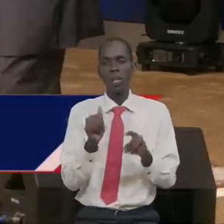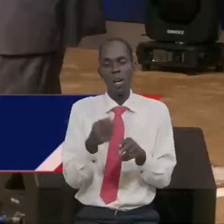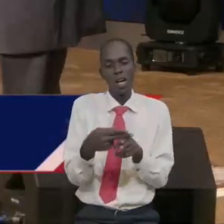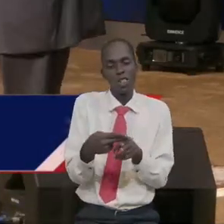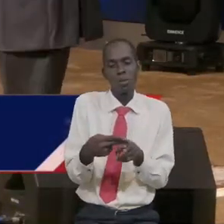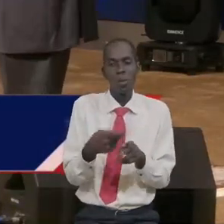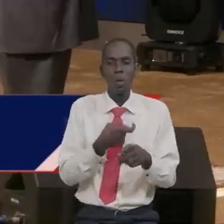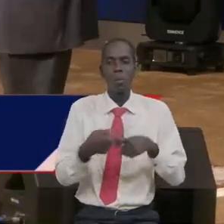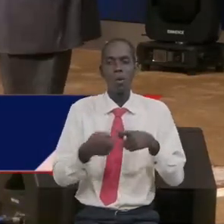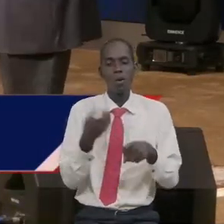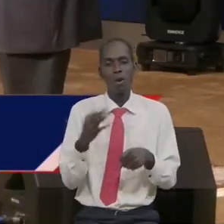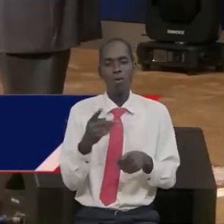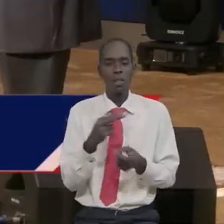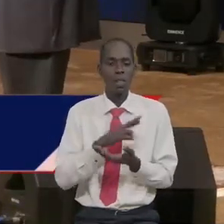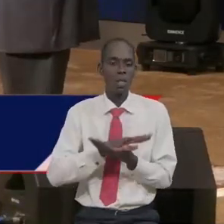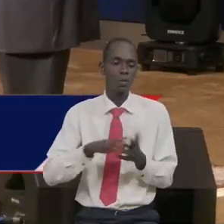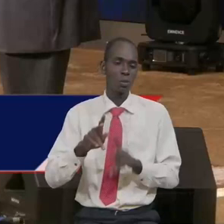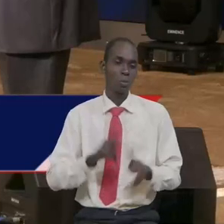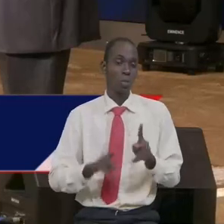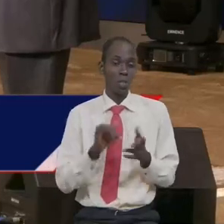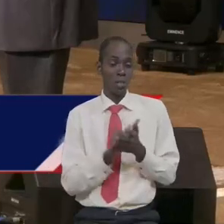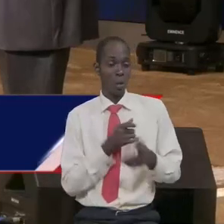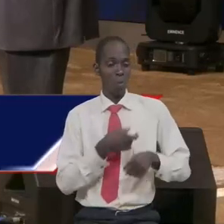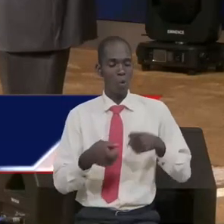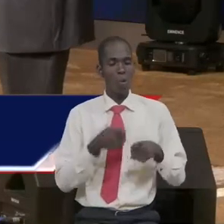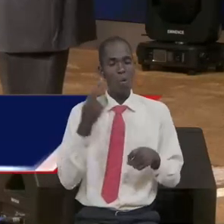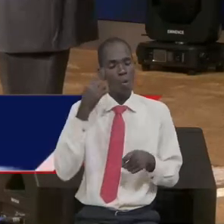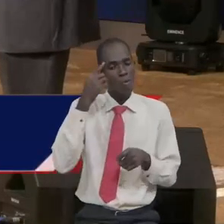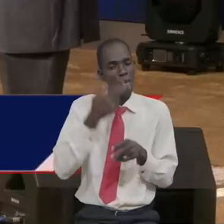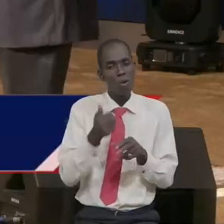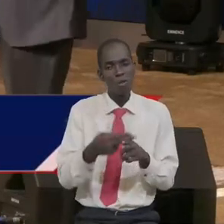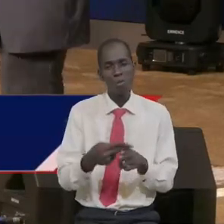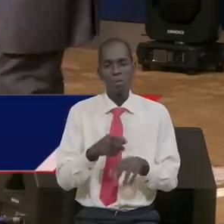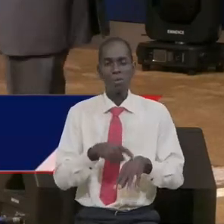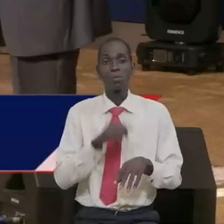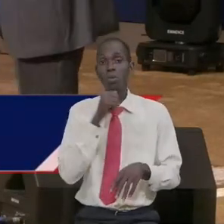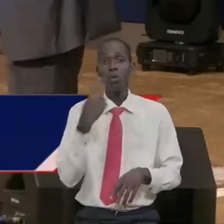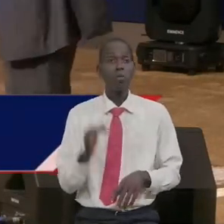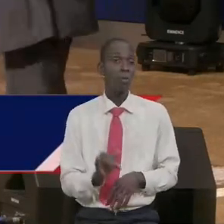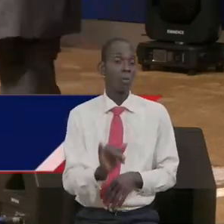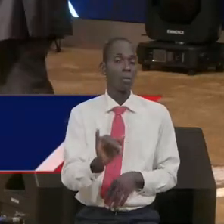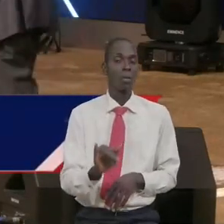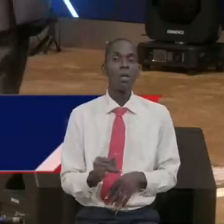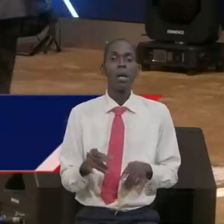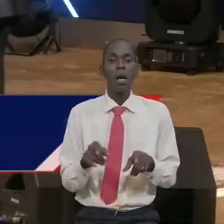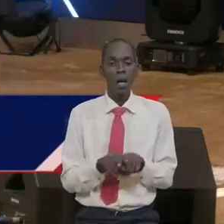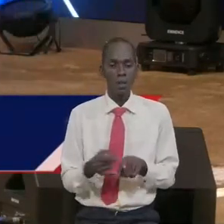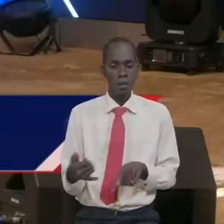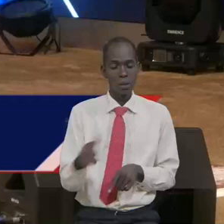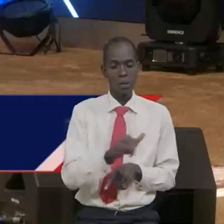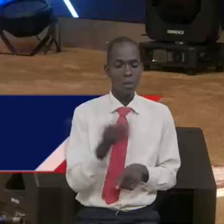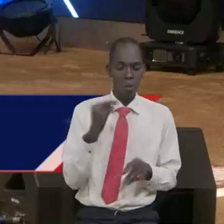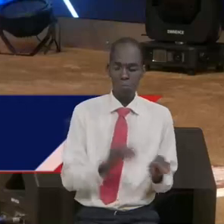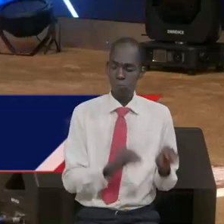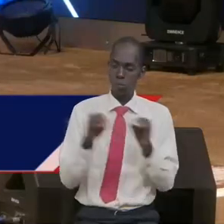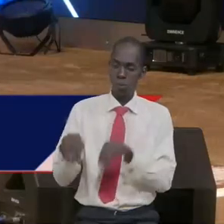temporaire du juste. La persécution est temporaire, ce n'est pas quelque chose de continuel pour toujours. Ils étaient jetés dans le